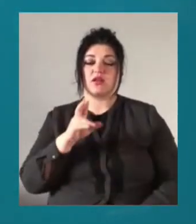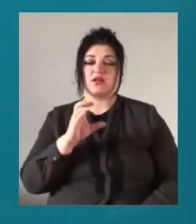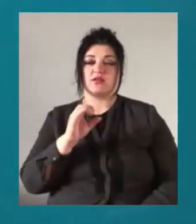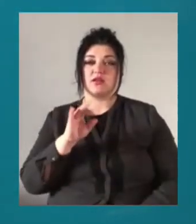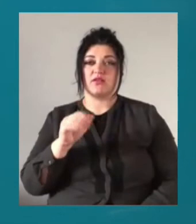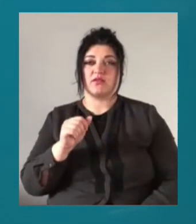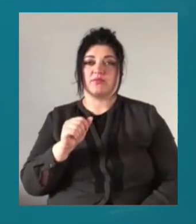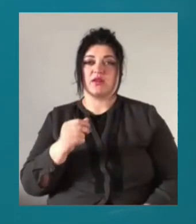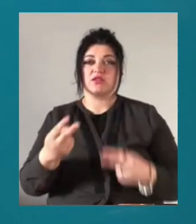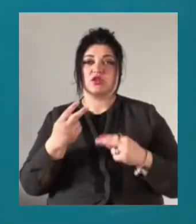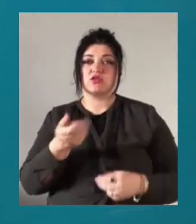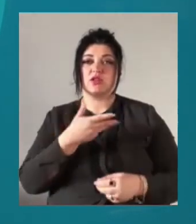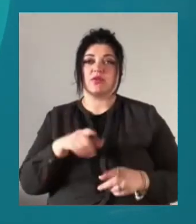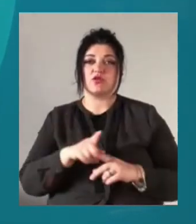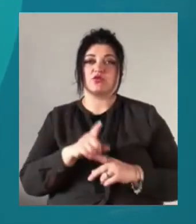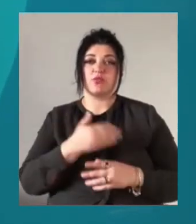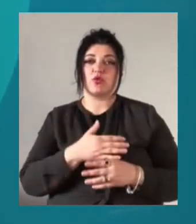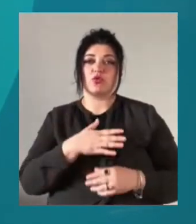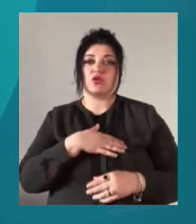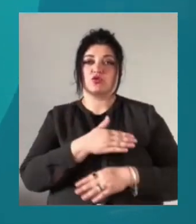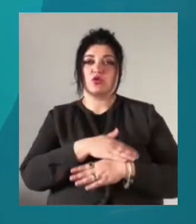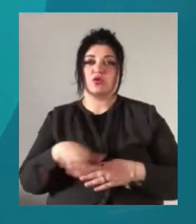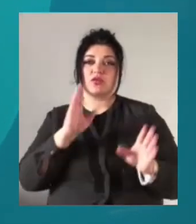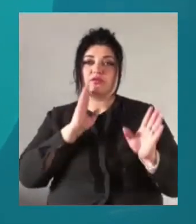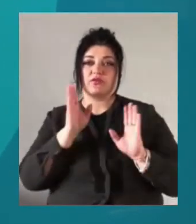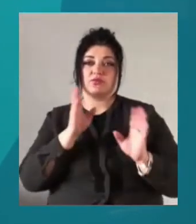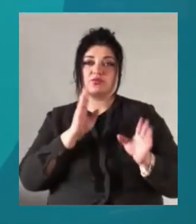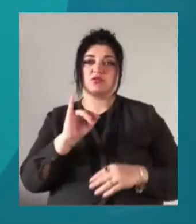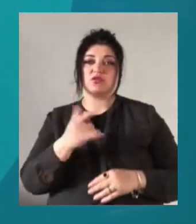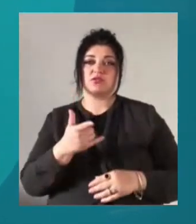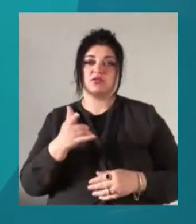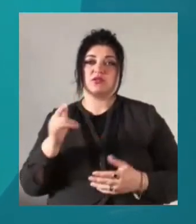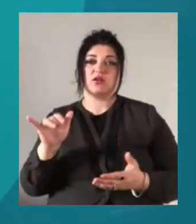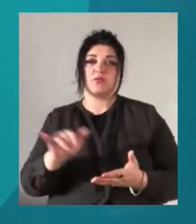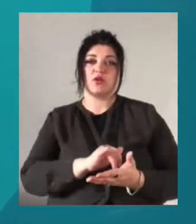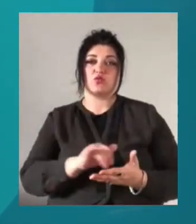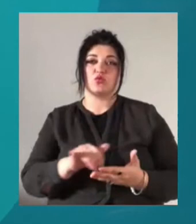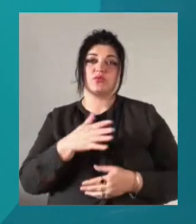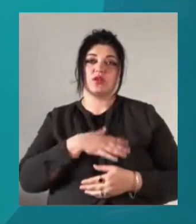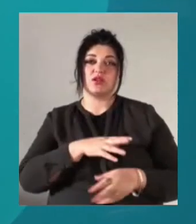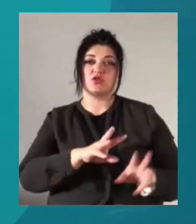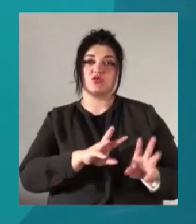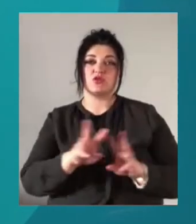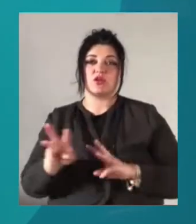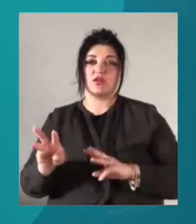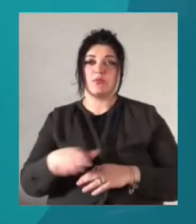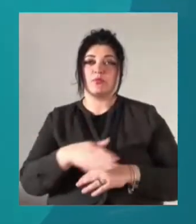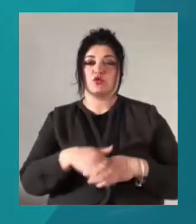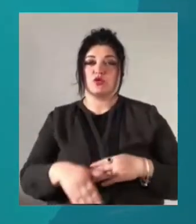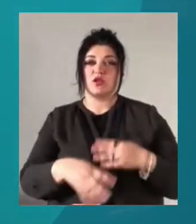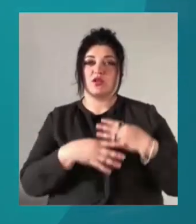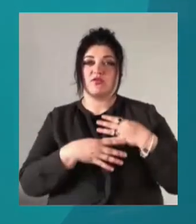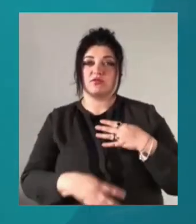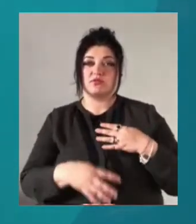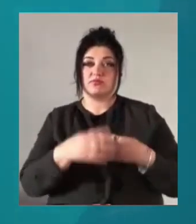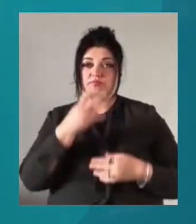Сергієва. Стежте за нами також за допомогою наших сторінок. На Фейсбуці, в Інстаграмі, на YouTube та на нашому сайті.